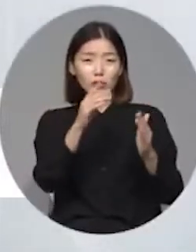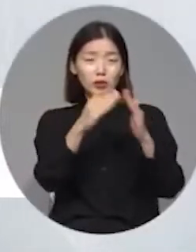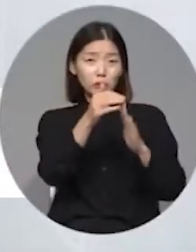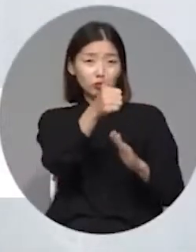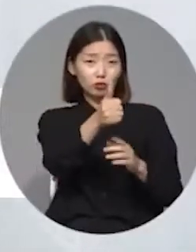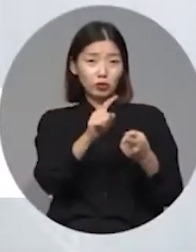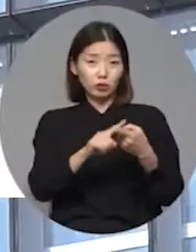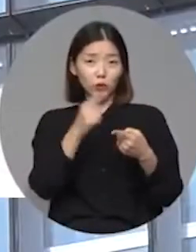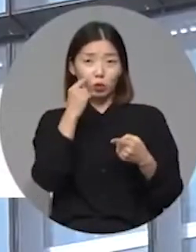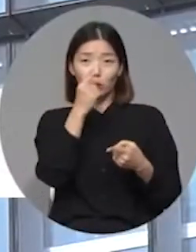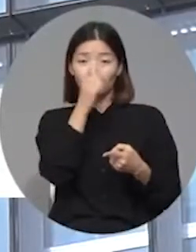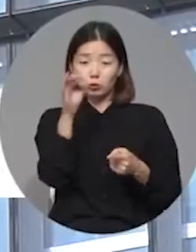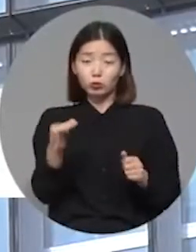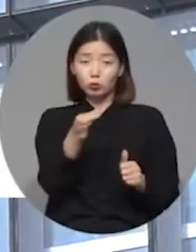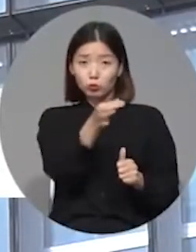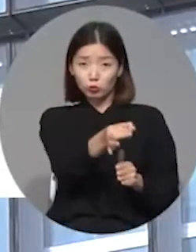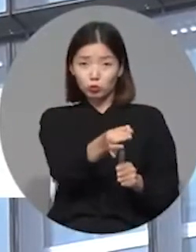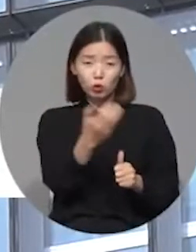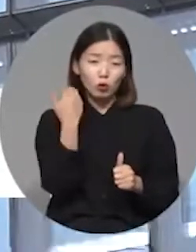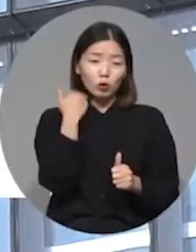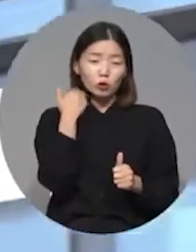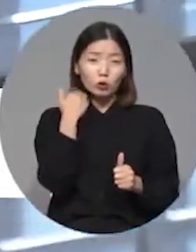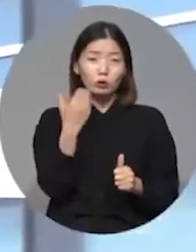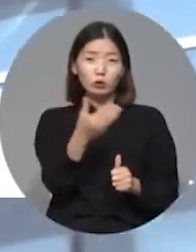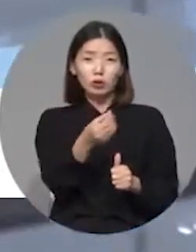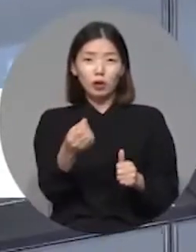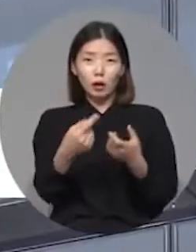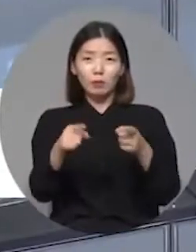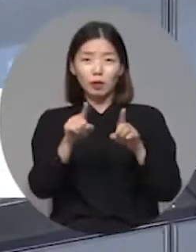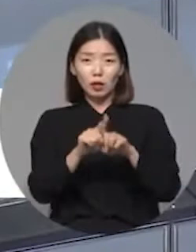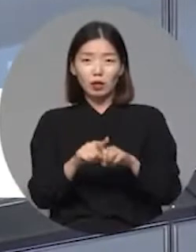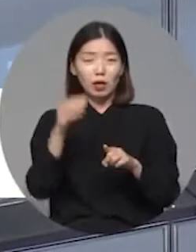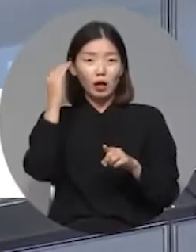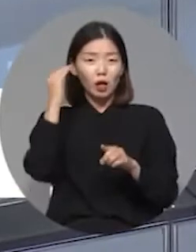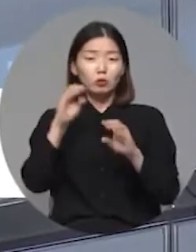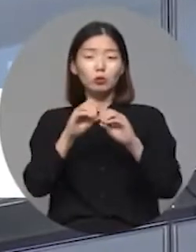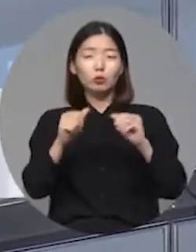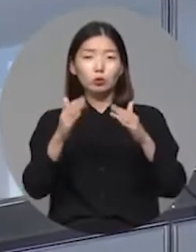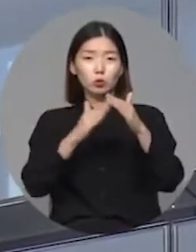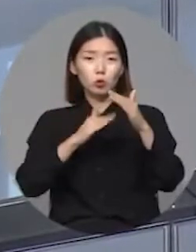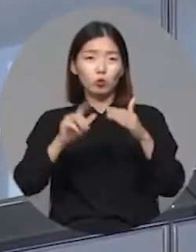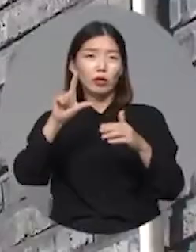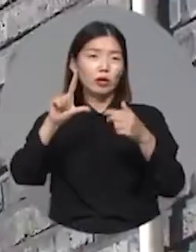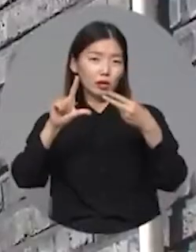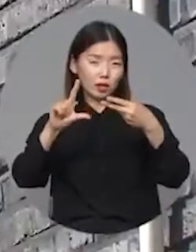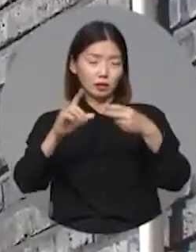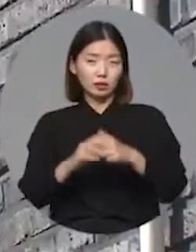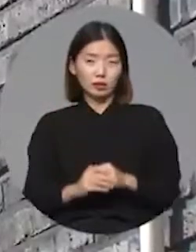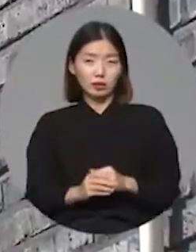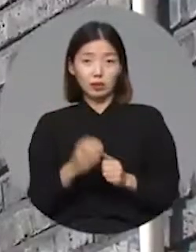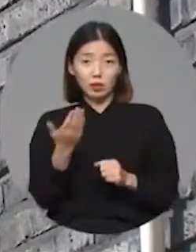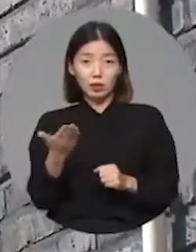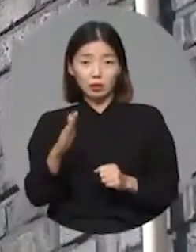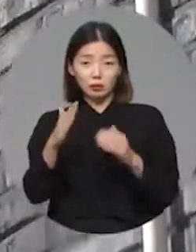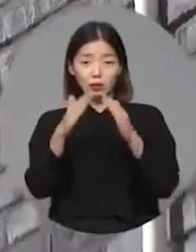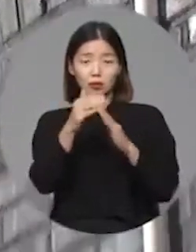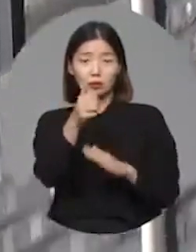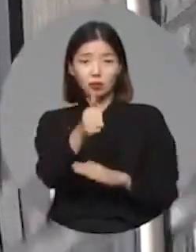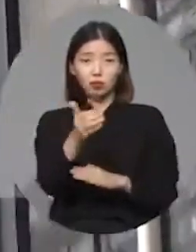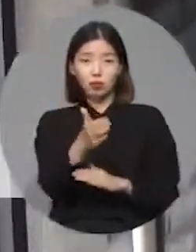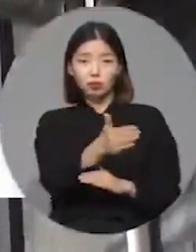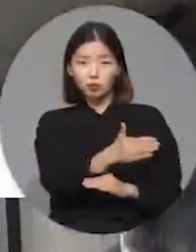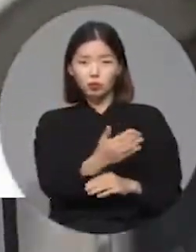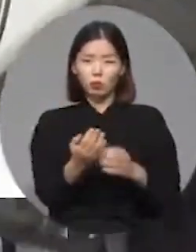집주인한테 보증금을 주고 전세 임대업에 뛰어든 한국토지주택공사 LH. 하지만 집주인들로부터